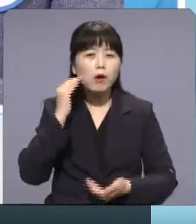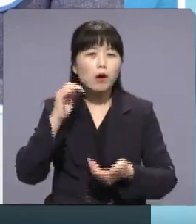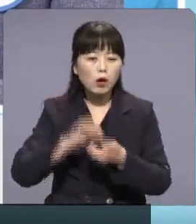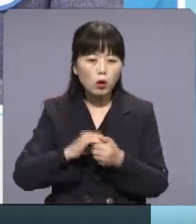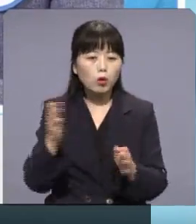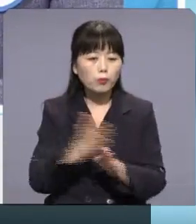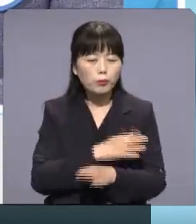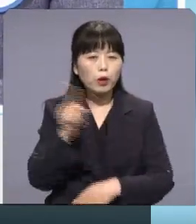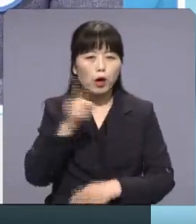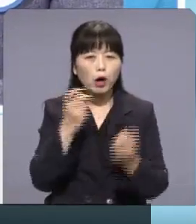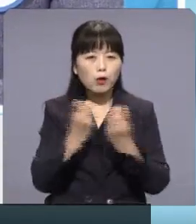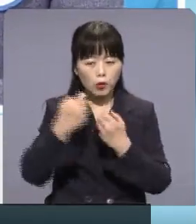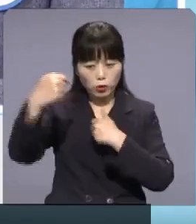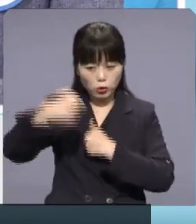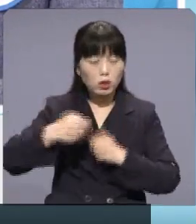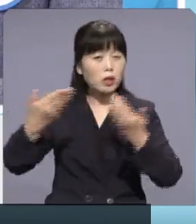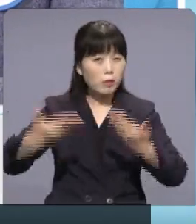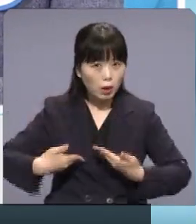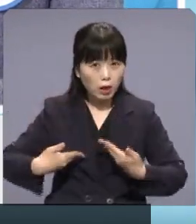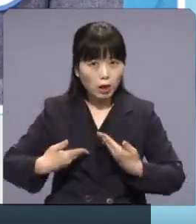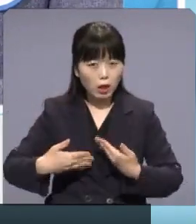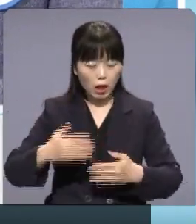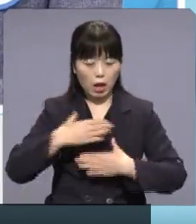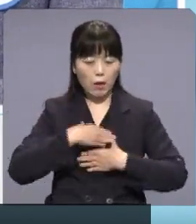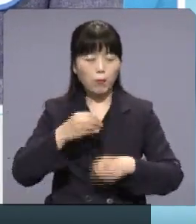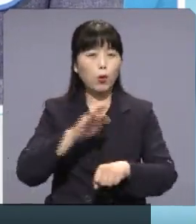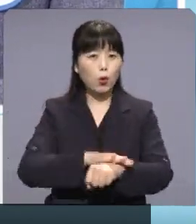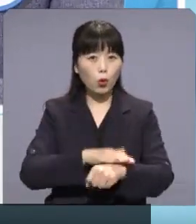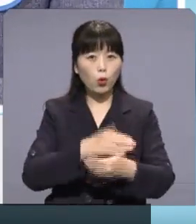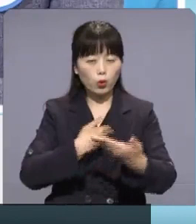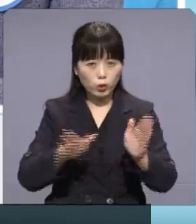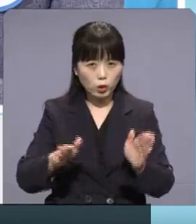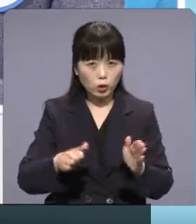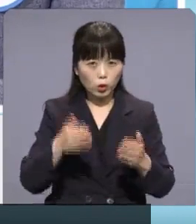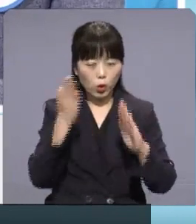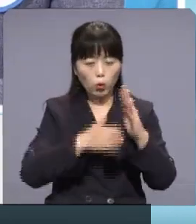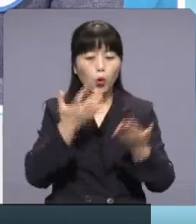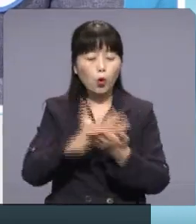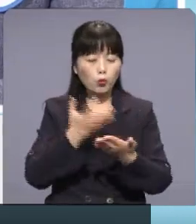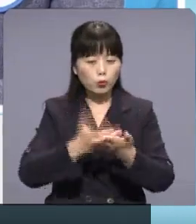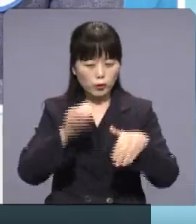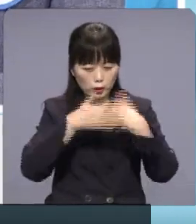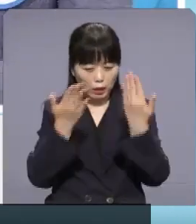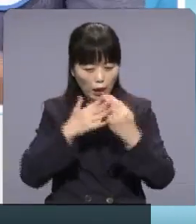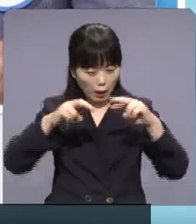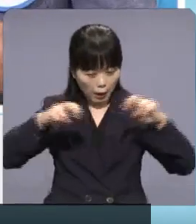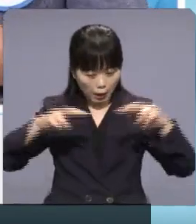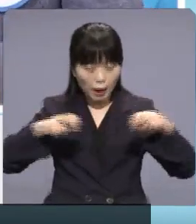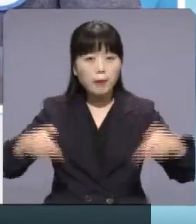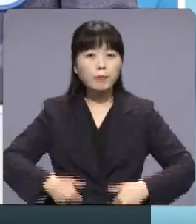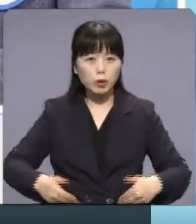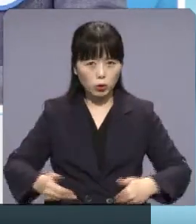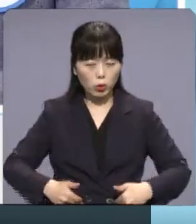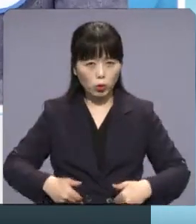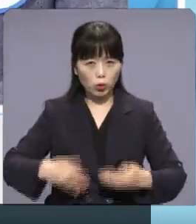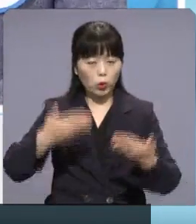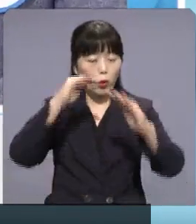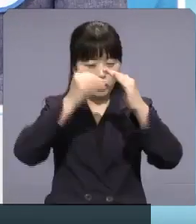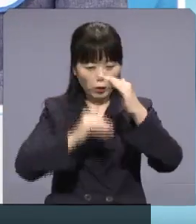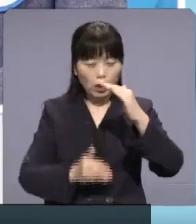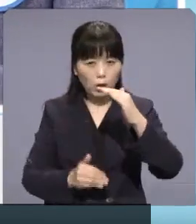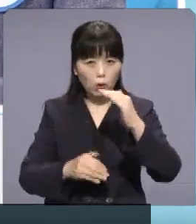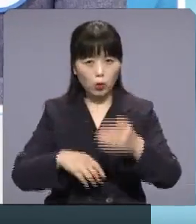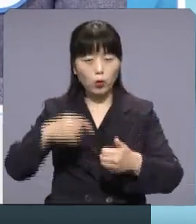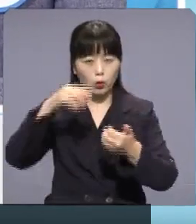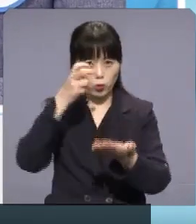청와대로부터 어떤 지시를 받았느냐. 청와대 안보실로부터 받은 공문 다 일단 봐야 될 것 같고요. 네. 주고받았던 거, 내용,